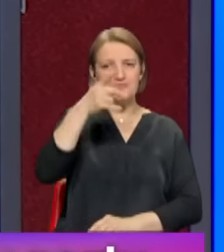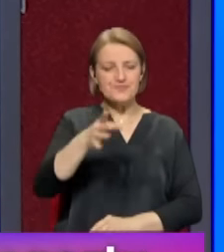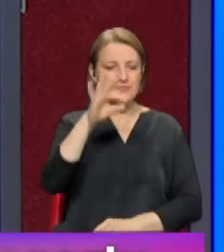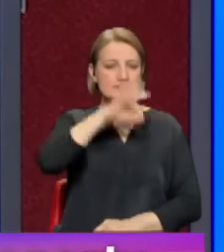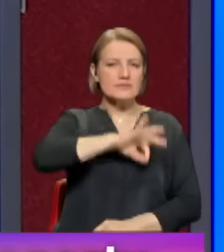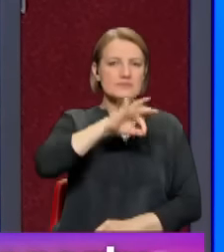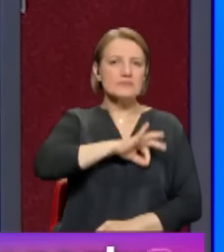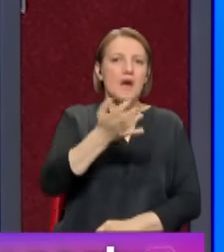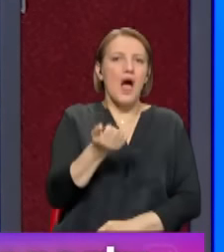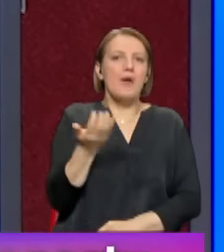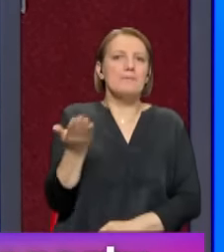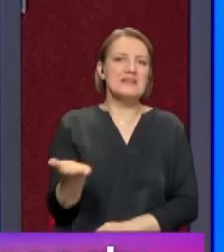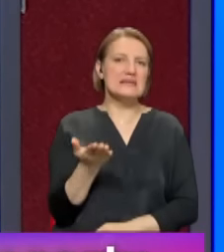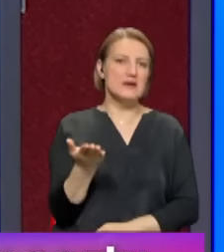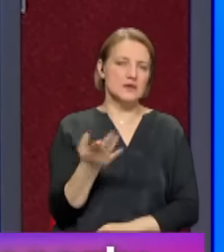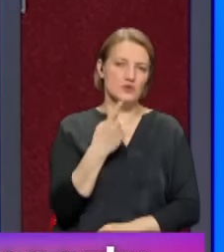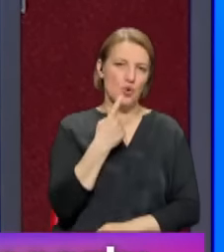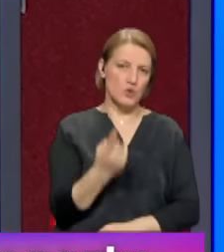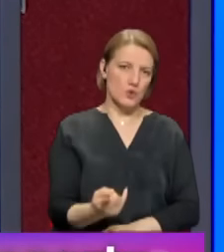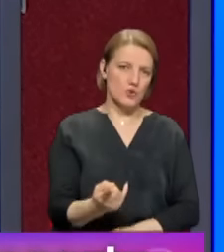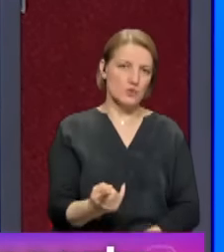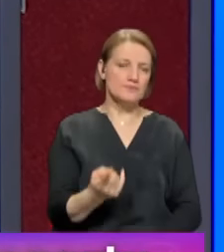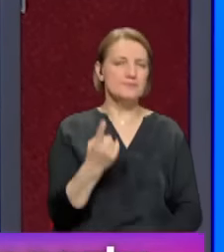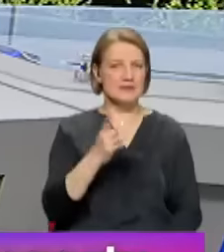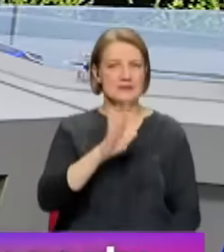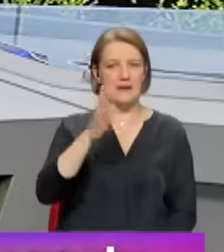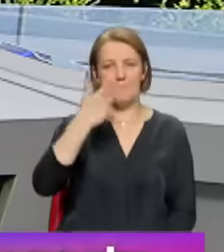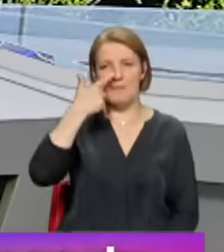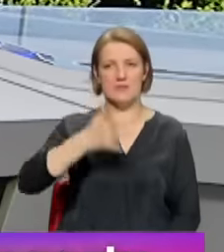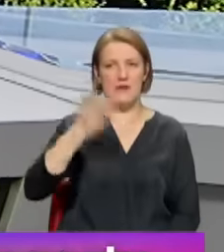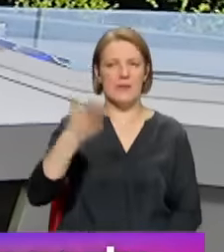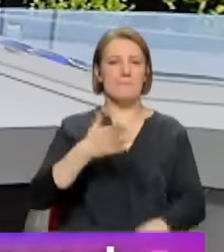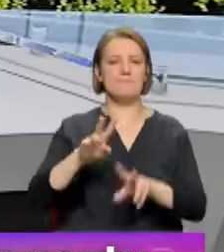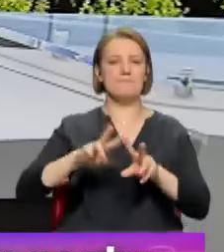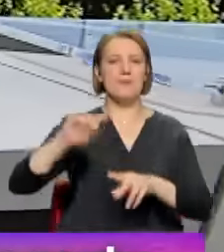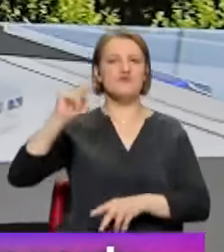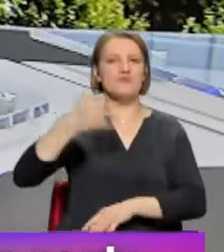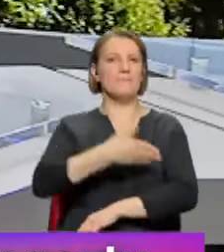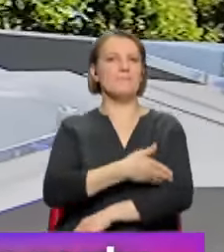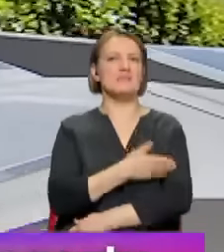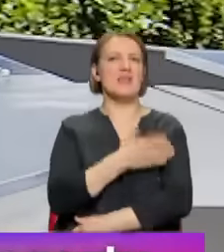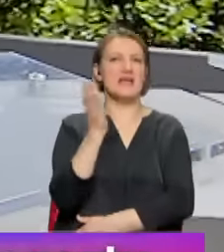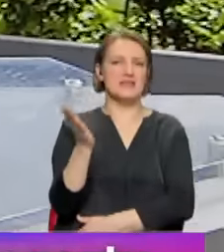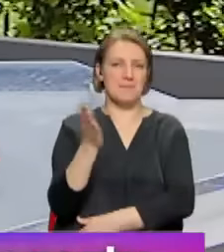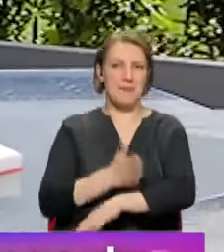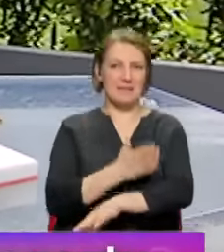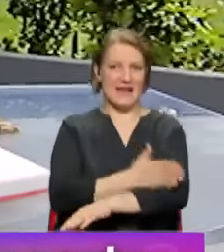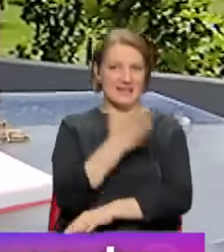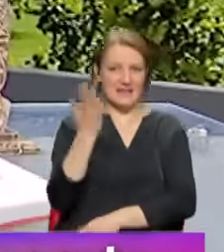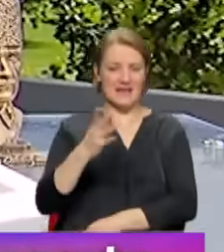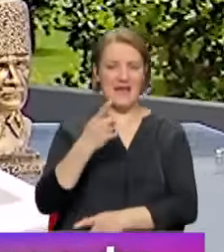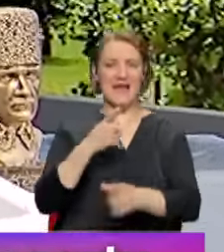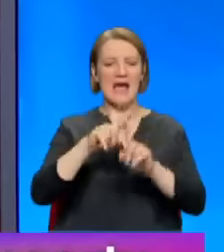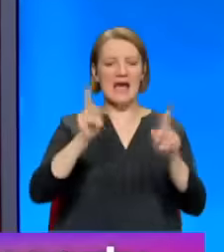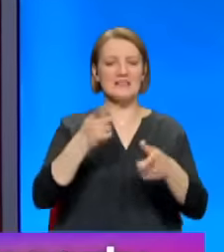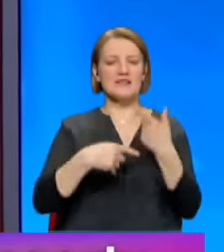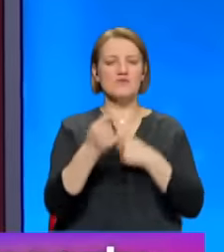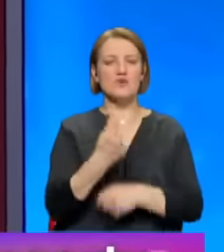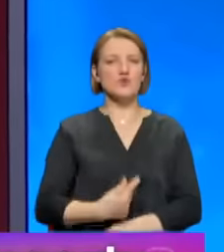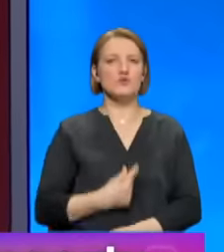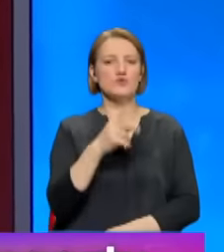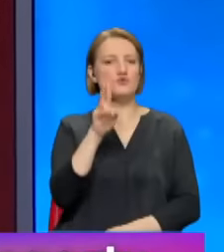kar elde edemediklerini söylüyor. Bir de gidelim Batman'a, Mehmet Şimşek'in memleketine. Esnafın umudu son